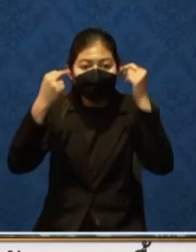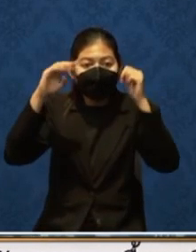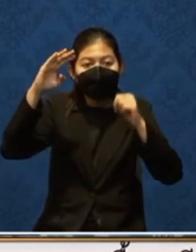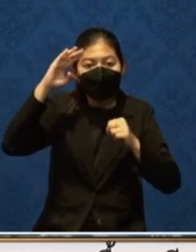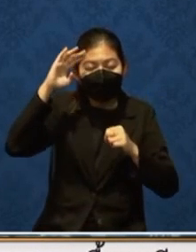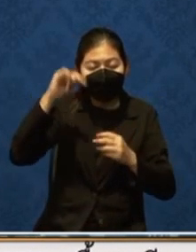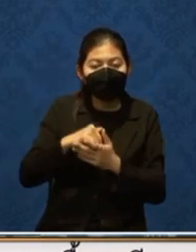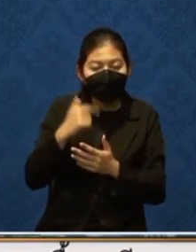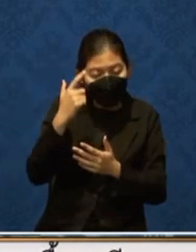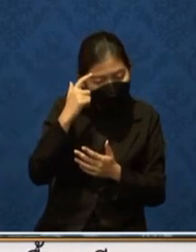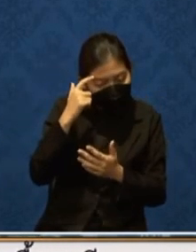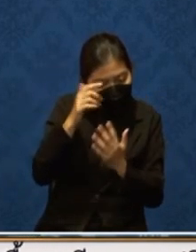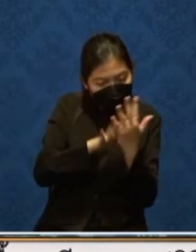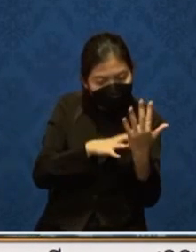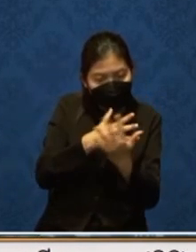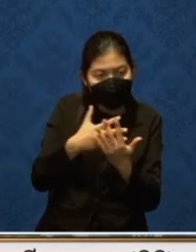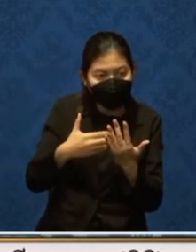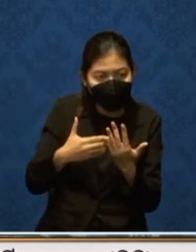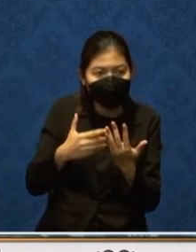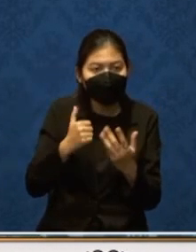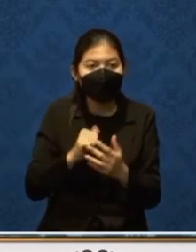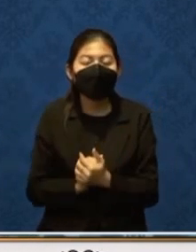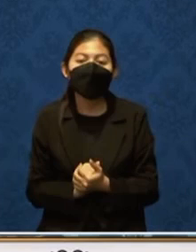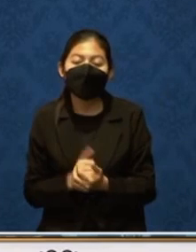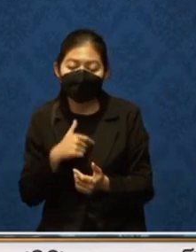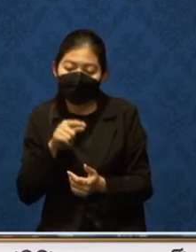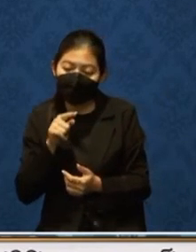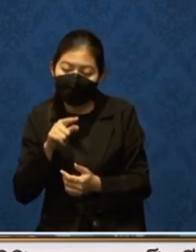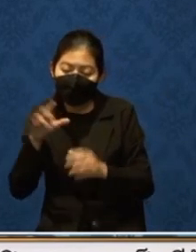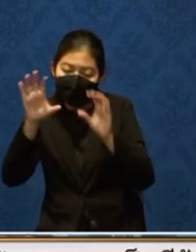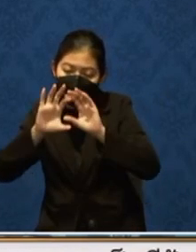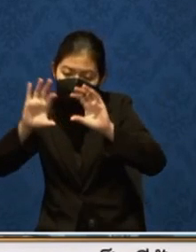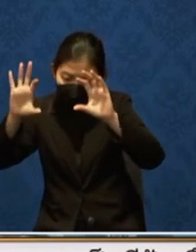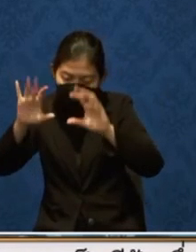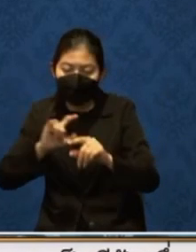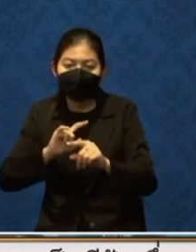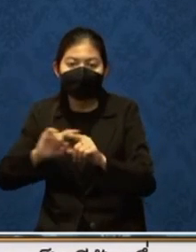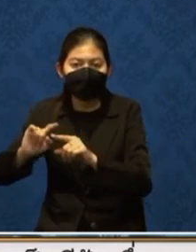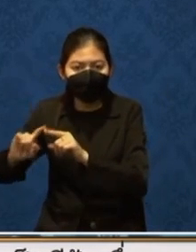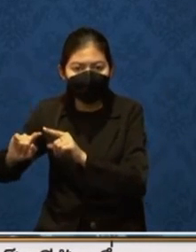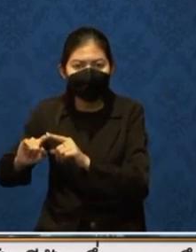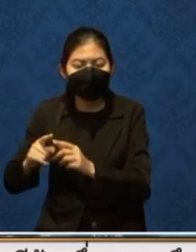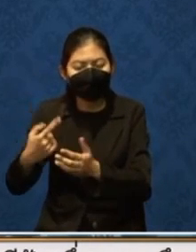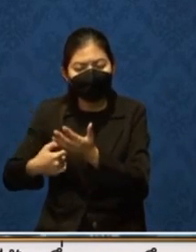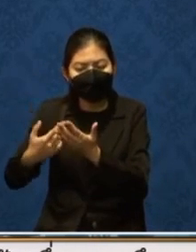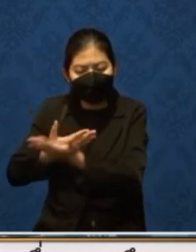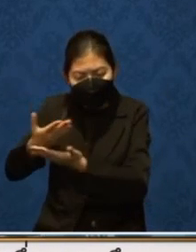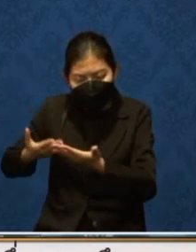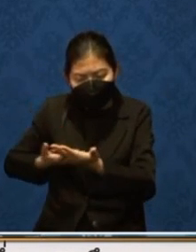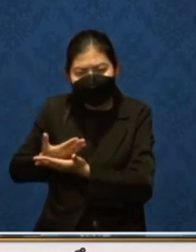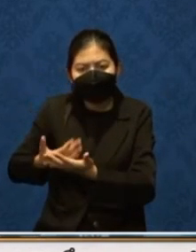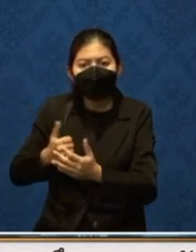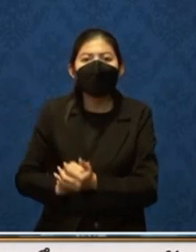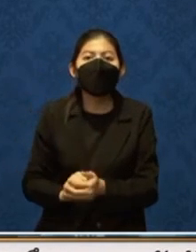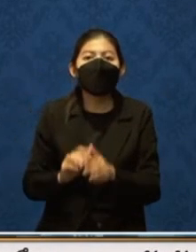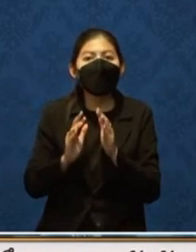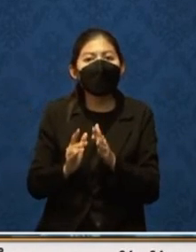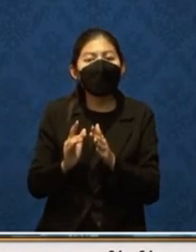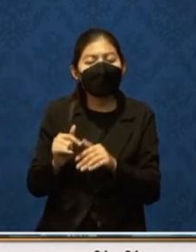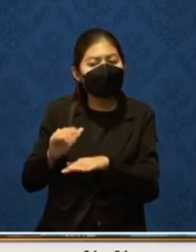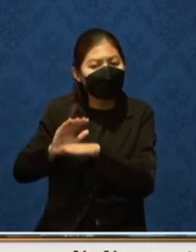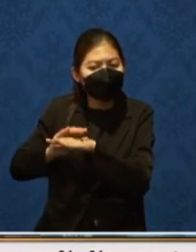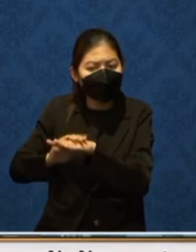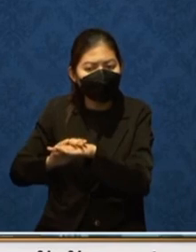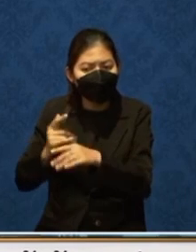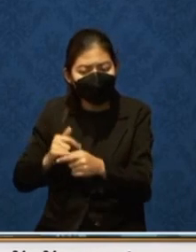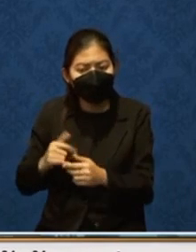สกษยามทำนะครับแล้วกสั่งขราชการ สั่งทปกษาเลยต่ๆ ซึผมกตามไปดูครับแล้คนทใช้งานดบุกลิกัท้าน